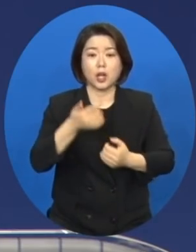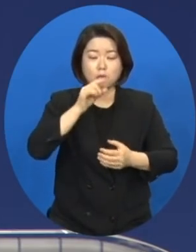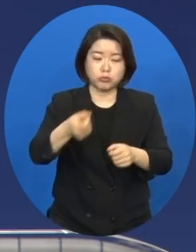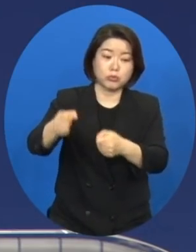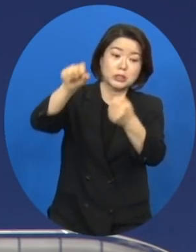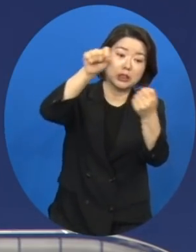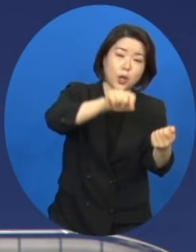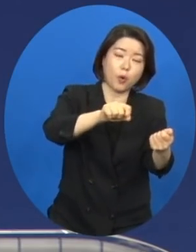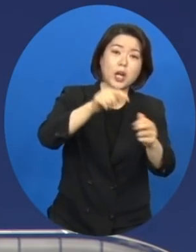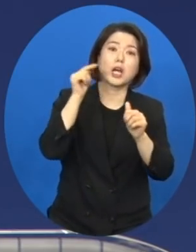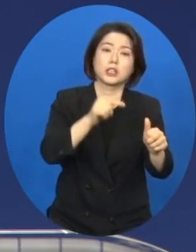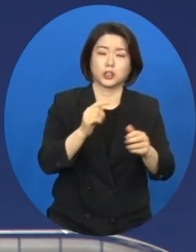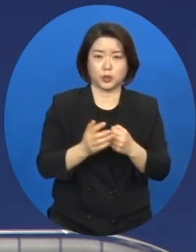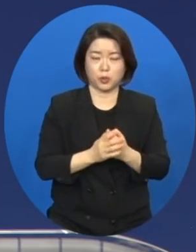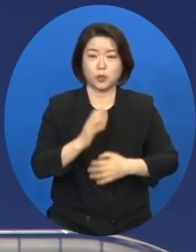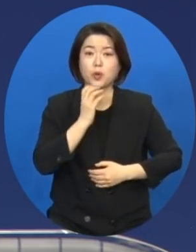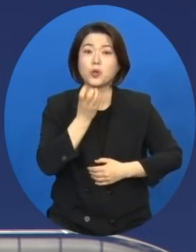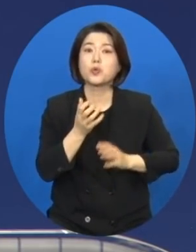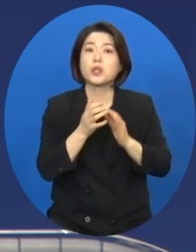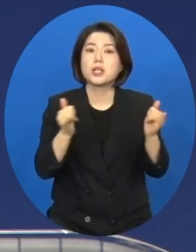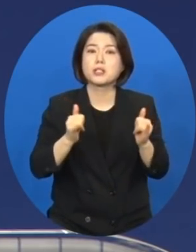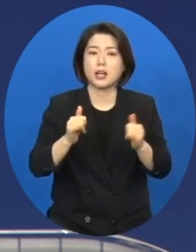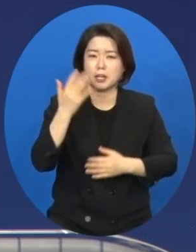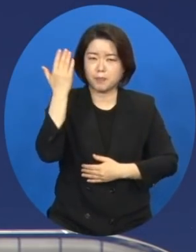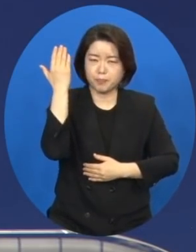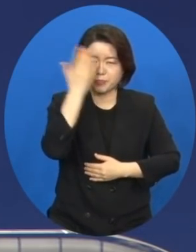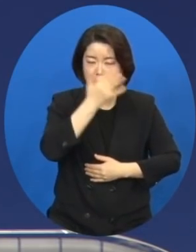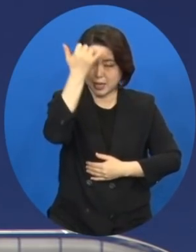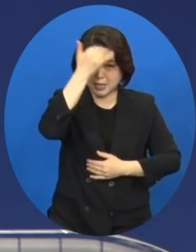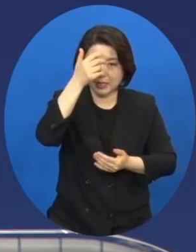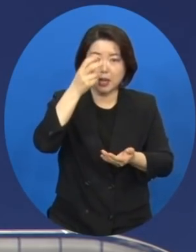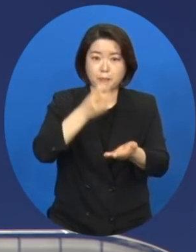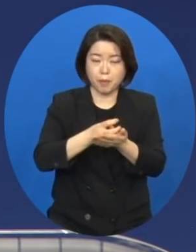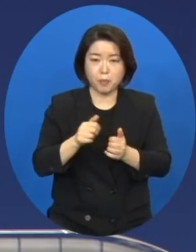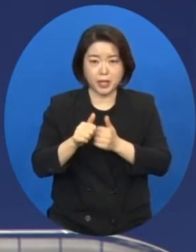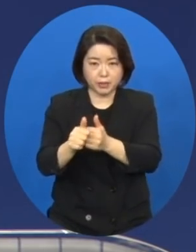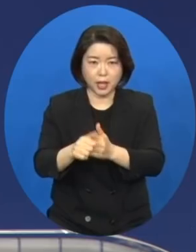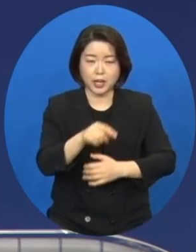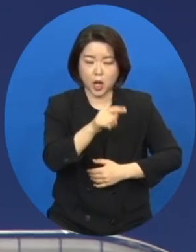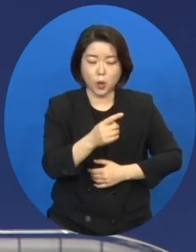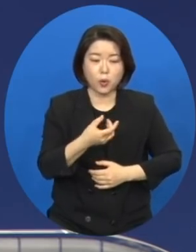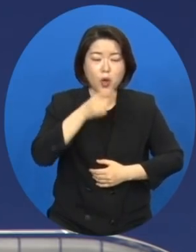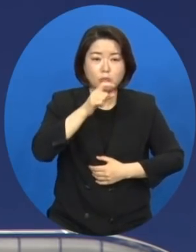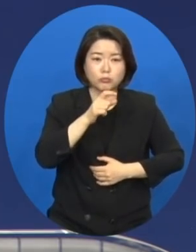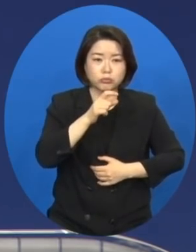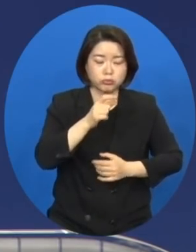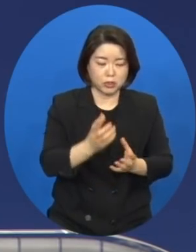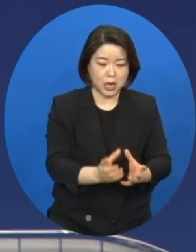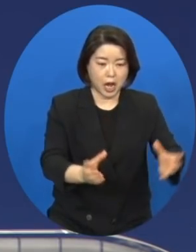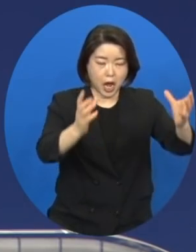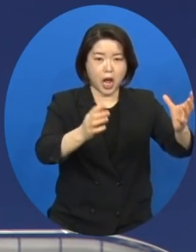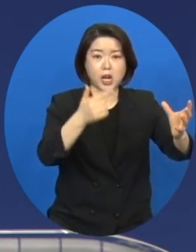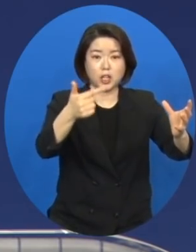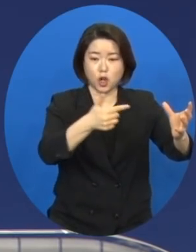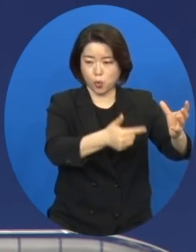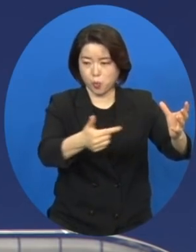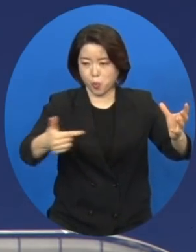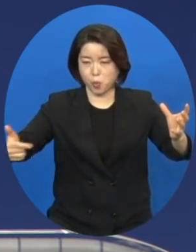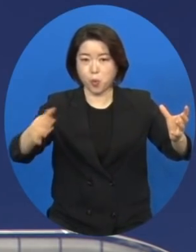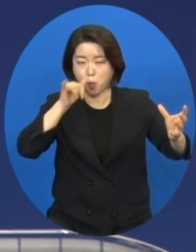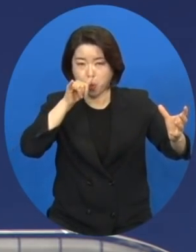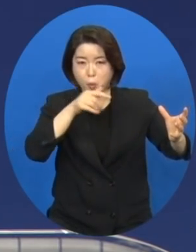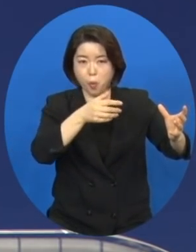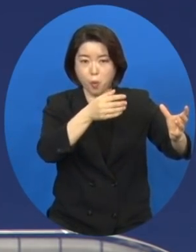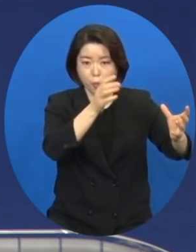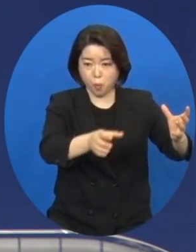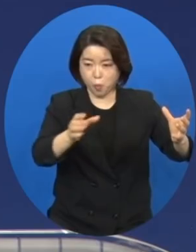6절에 유대 사람의 정결 예법을 따라 거기에는 물 항아리 여섯이 놓여 있었다. 근데 비어 있어서 나중에